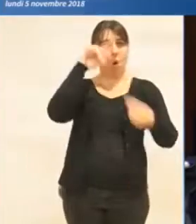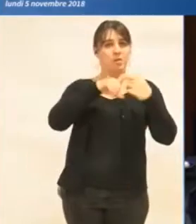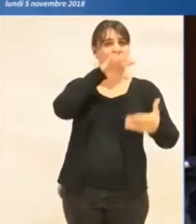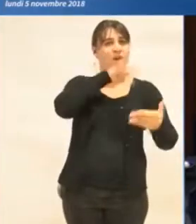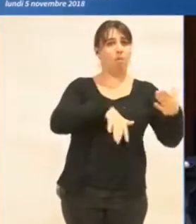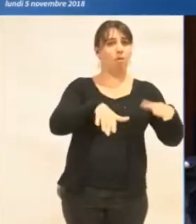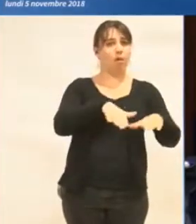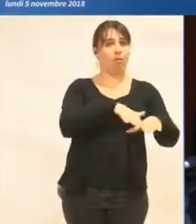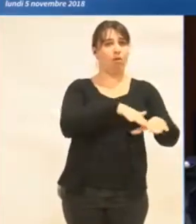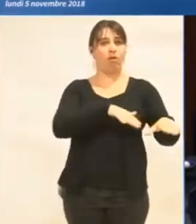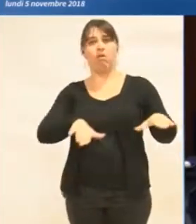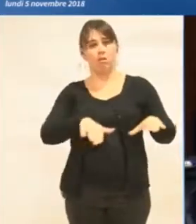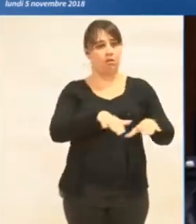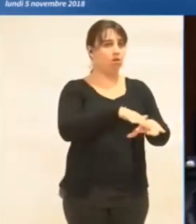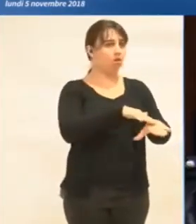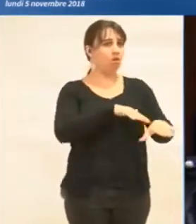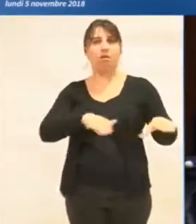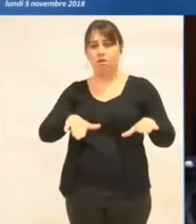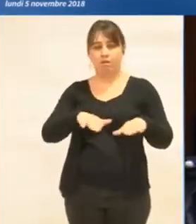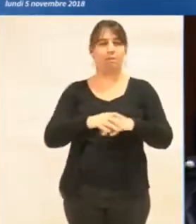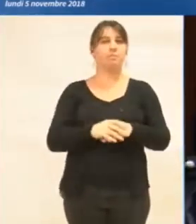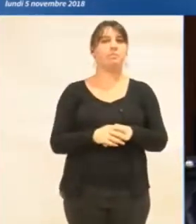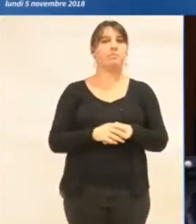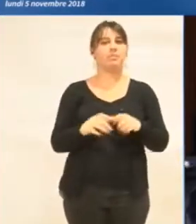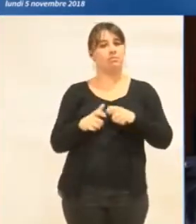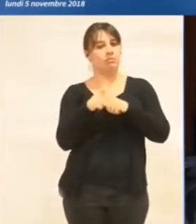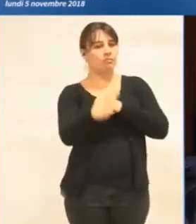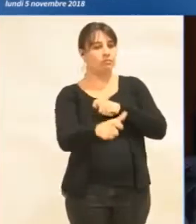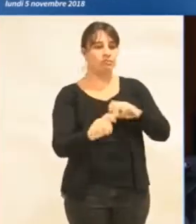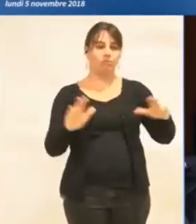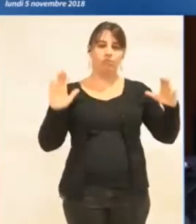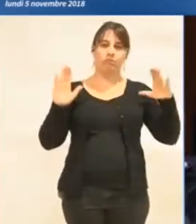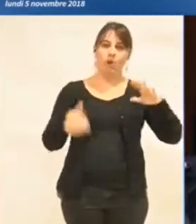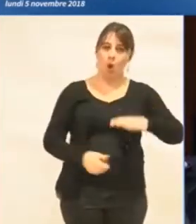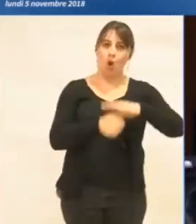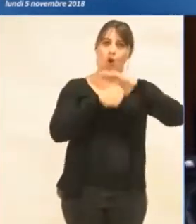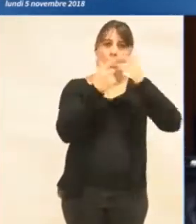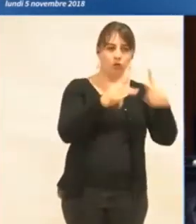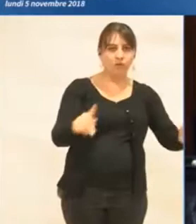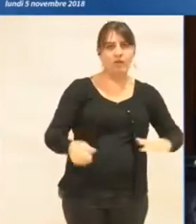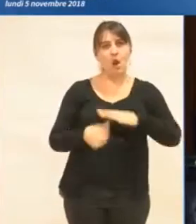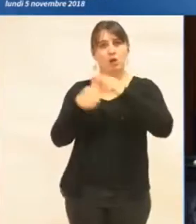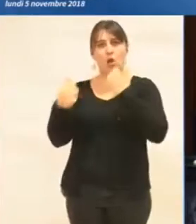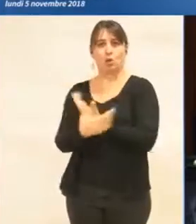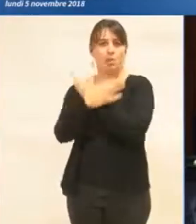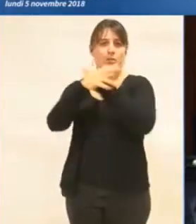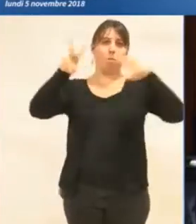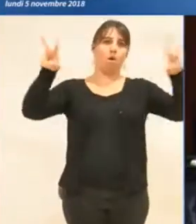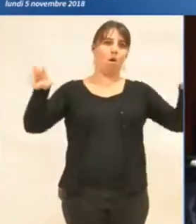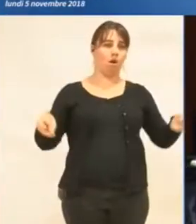rapport. Concernant le dispositif Cœur de ville, cœur de métropole, nous vous invitions